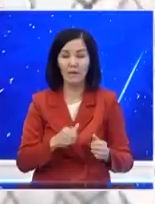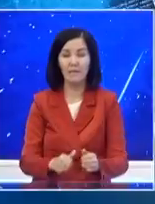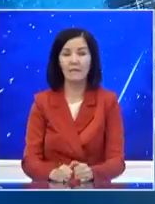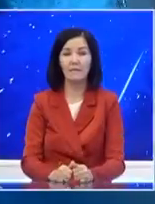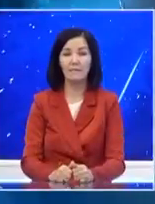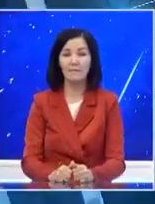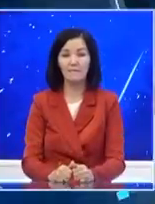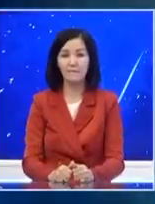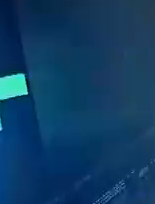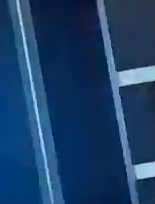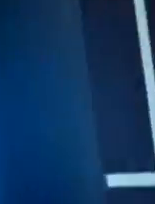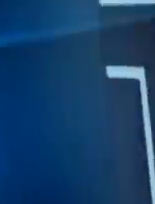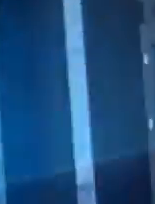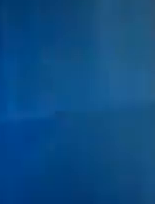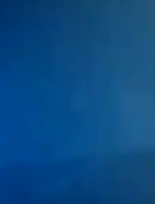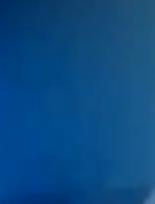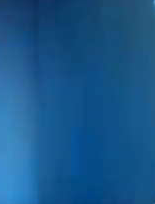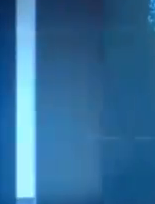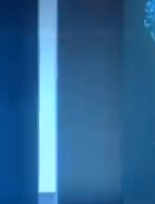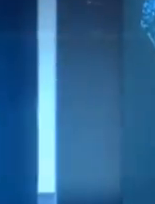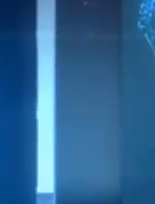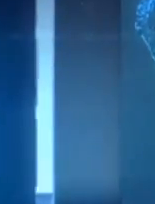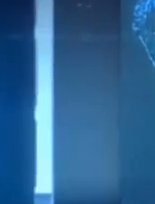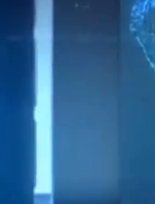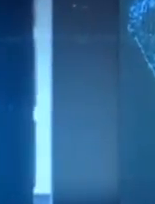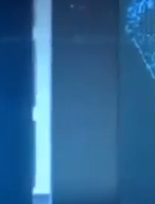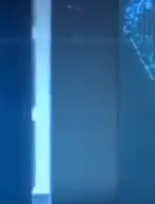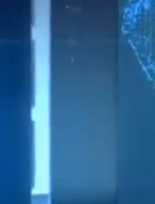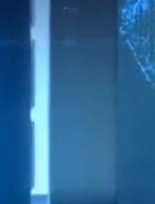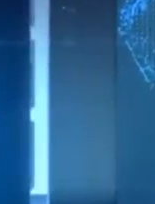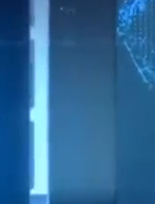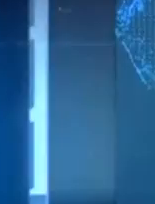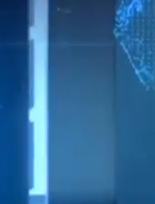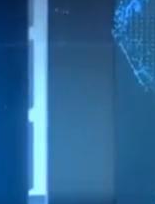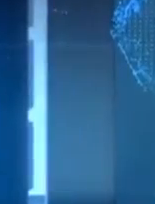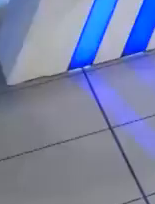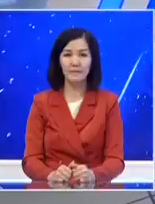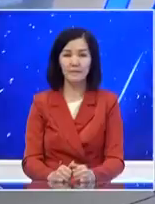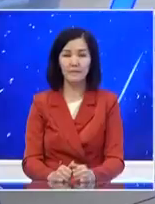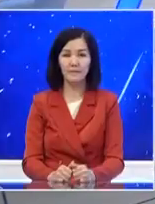аян. Елдана Серікбайқызы, Айзада Оразалы, Ерлан Азанбай, Жетісу телеарнасы.